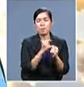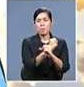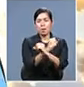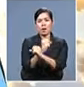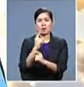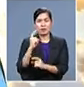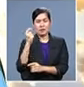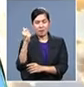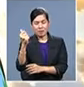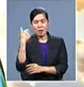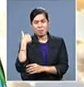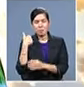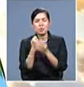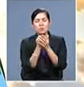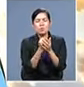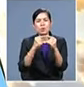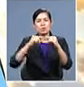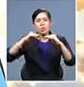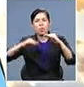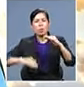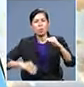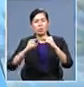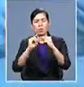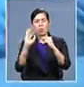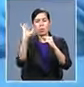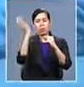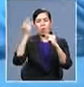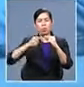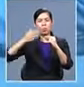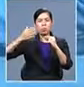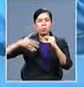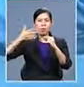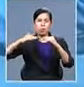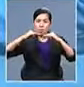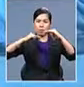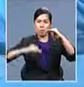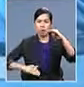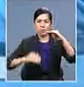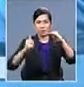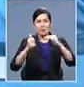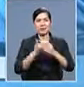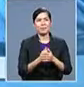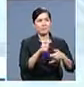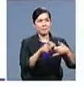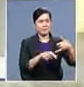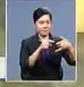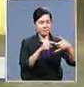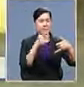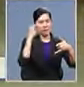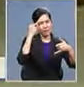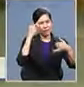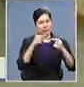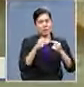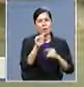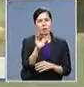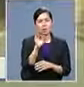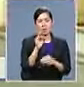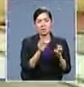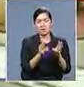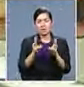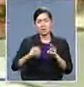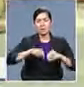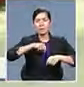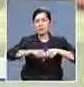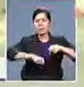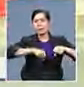ก๊าซคาร์บอนไดออกไซด์ลงถึง900กิโลกรัมต่อปีนายทรงกลดแซงโง่เป็นอีกหนึ่งพนักงานบริษัทที่เลือกการปั่นจักรยานมาทำงานเพราะสะดว